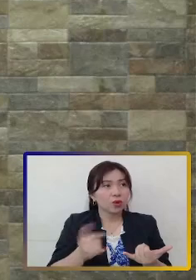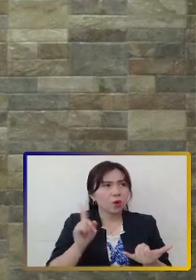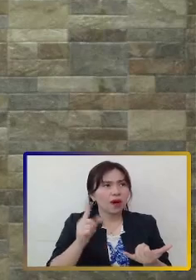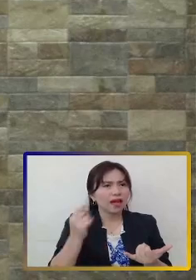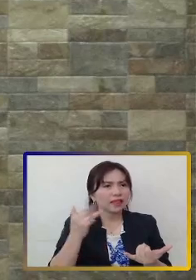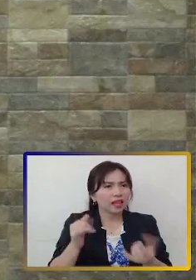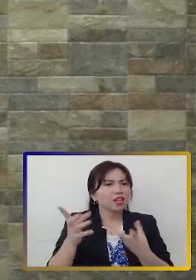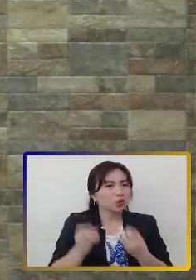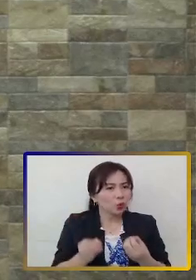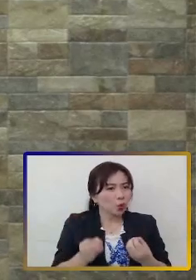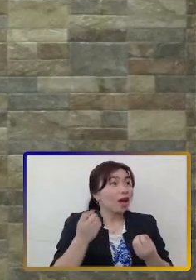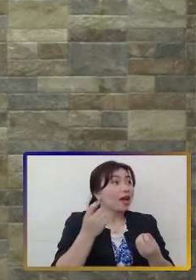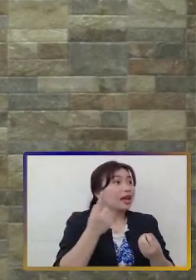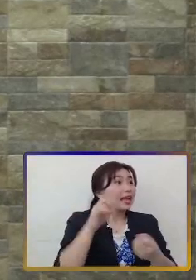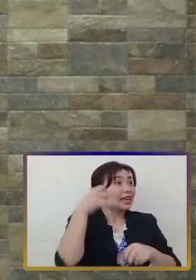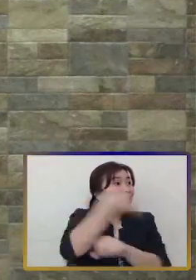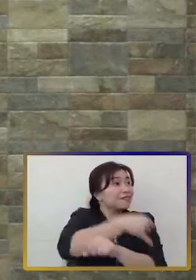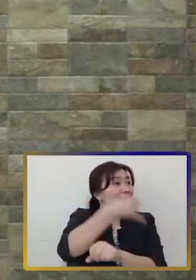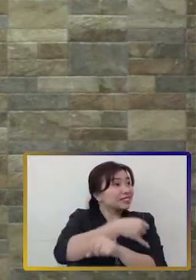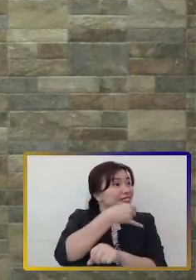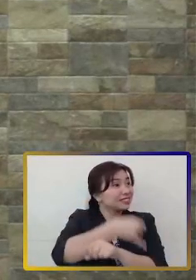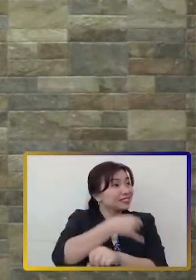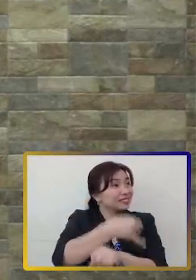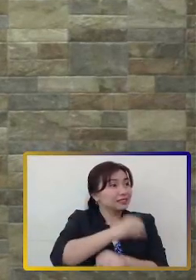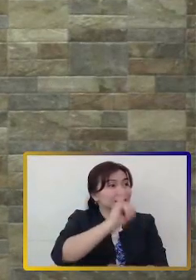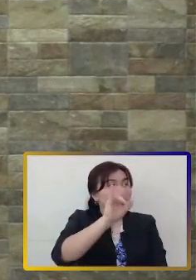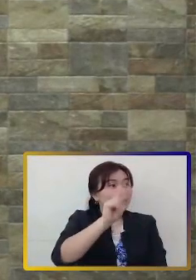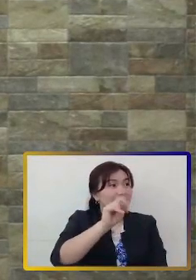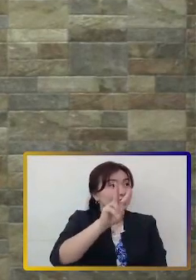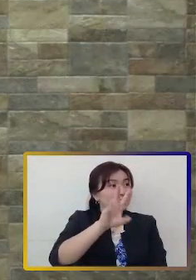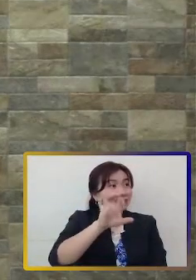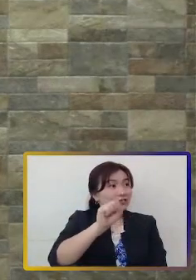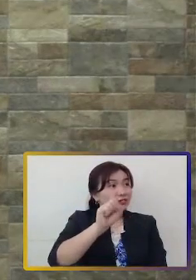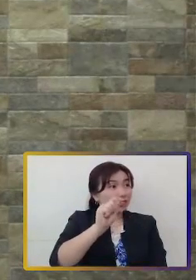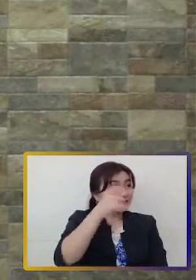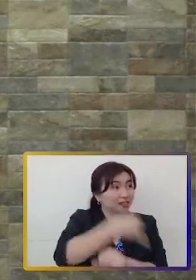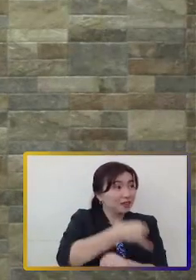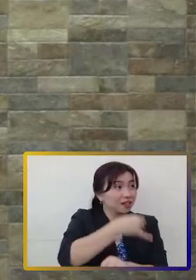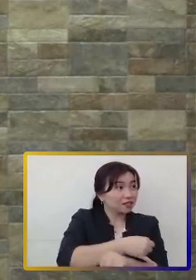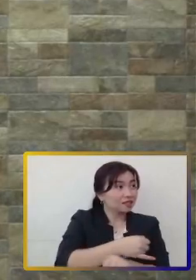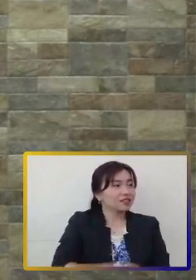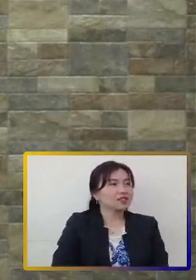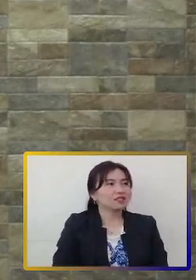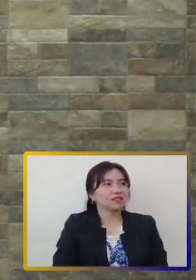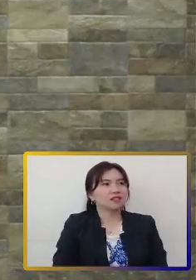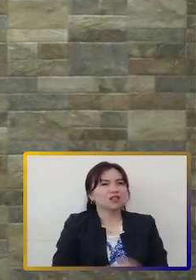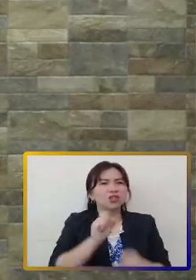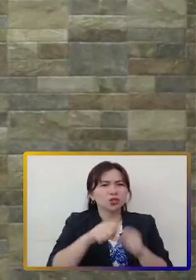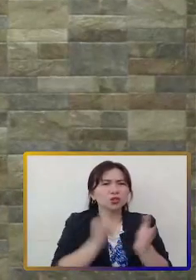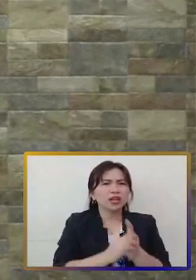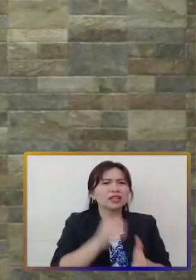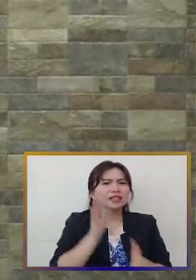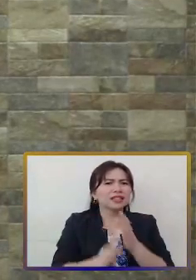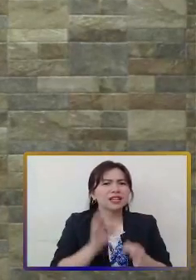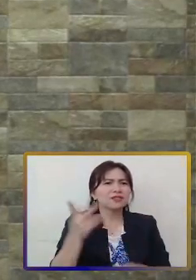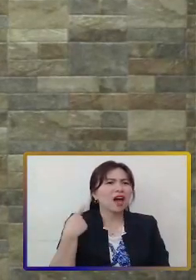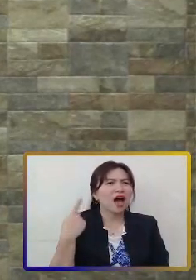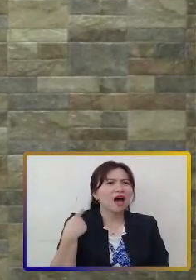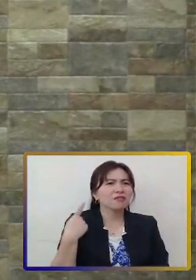na insurance you see meron pa tayong insurance para pagka na-damage sigurado tayo na may